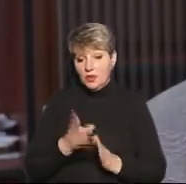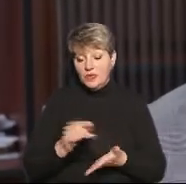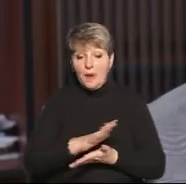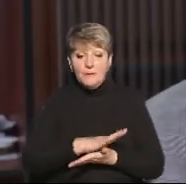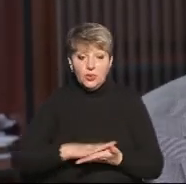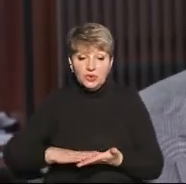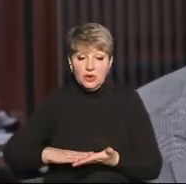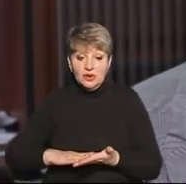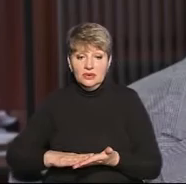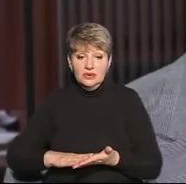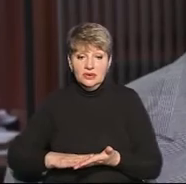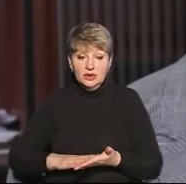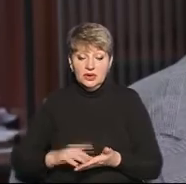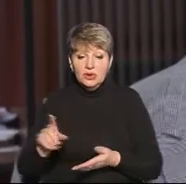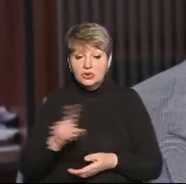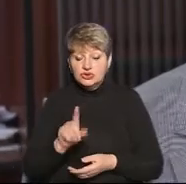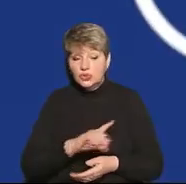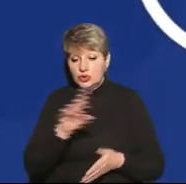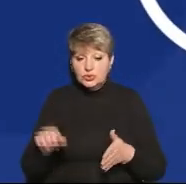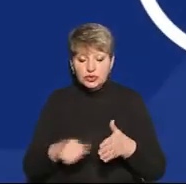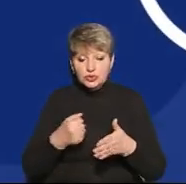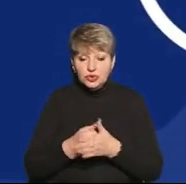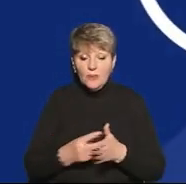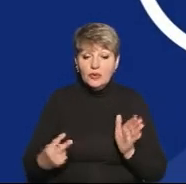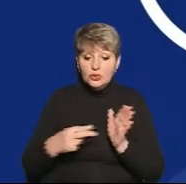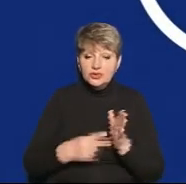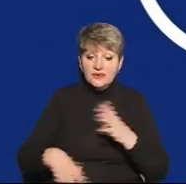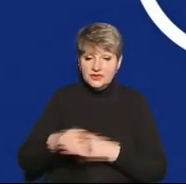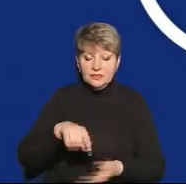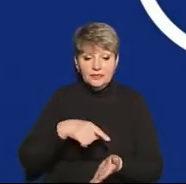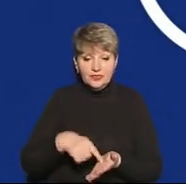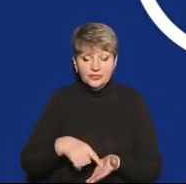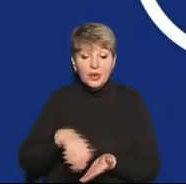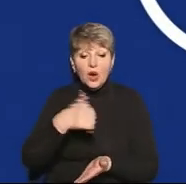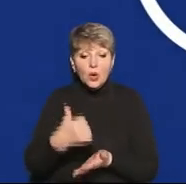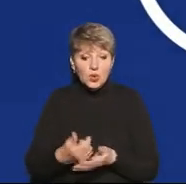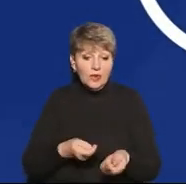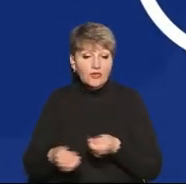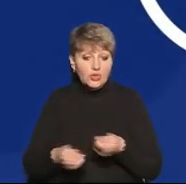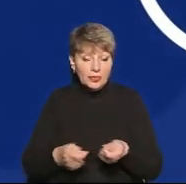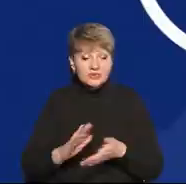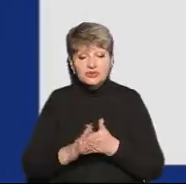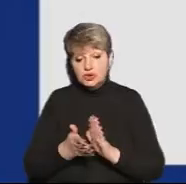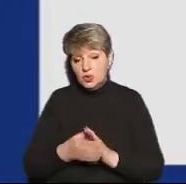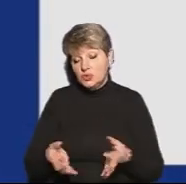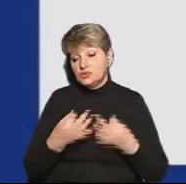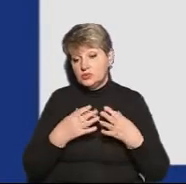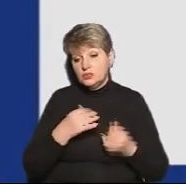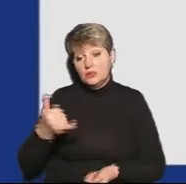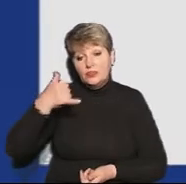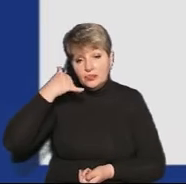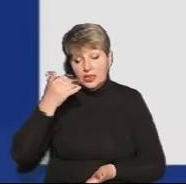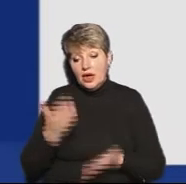подальші дії щодо підключення всього міста. Голова правління «Черкасигазу» Сергій Буян ситуацію коментує телефоном. Якщо вони